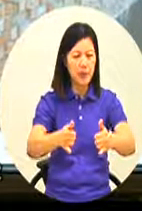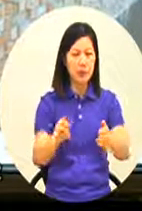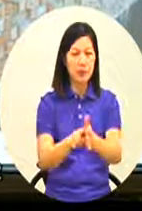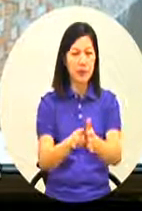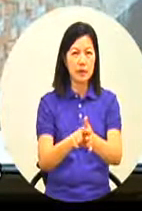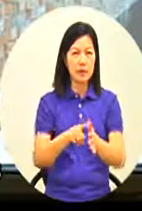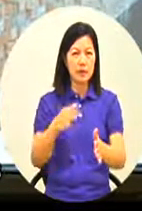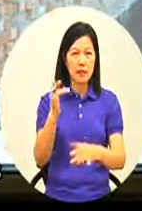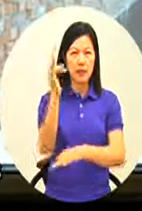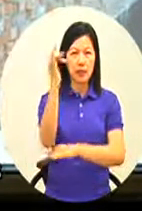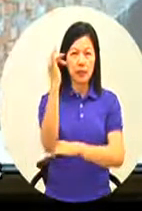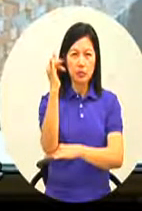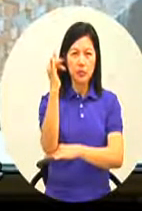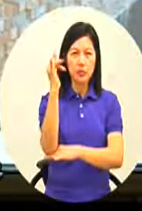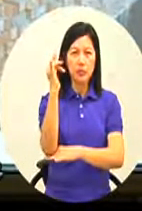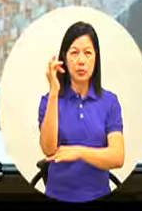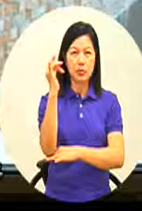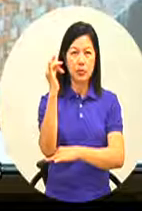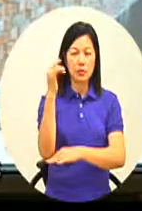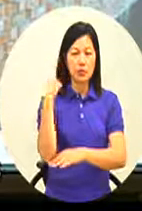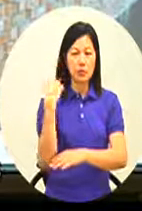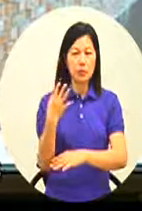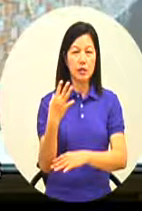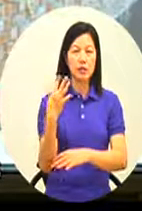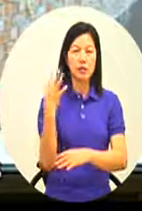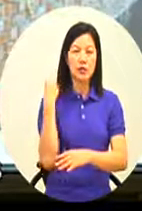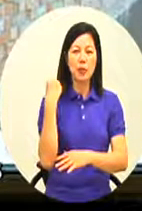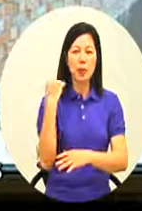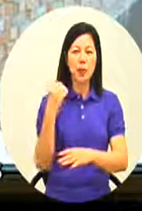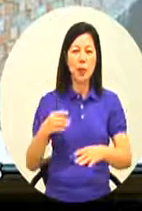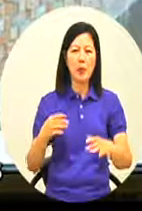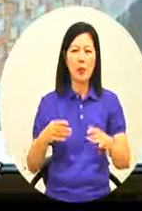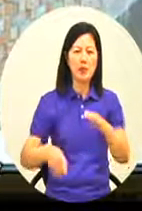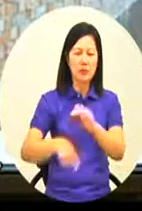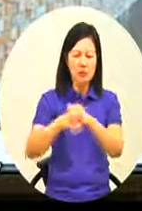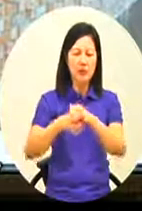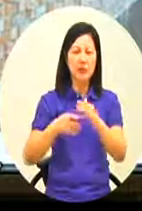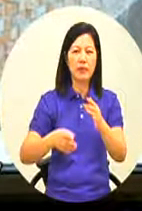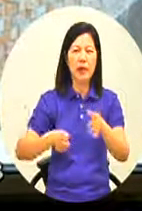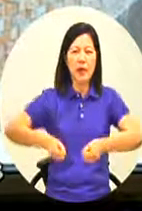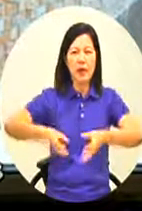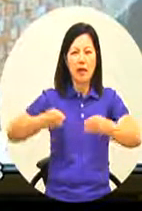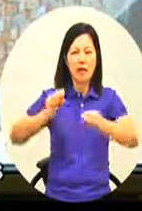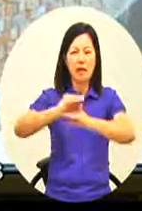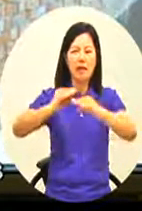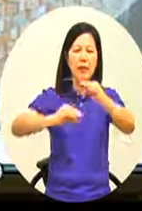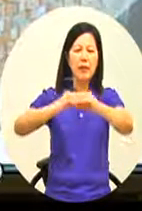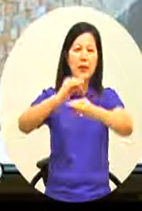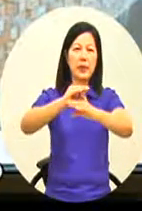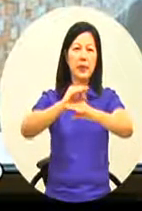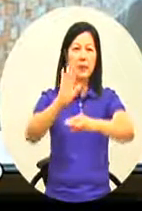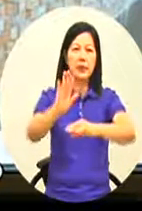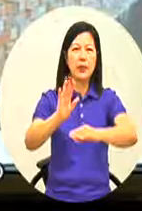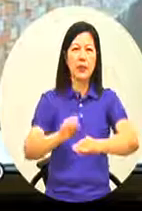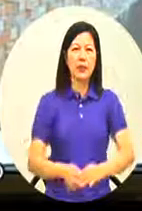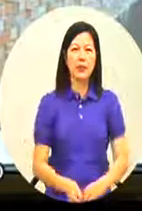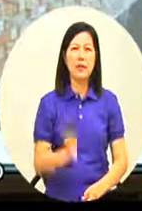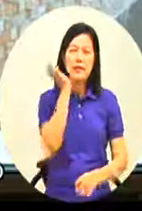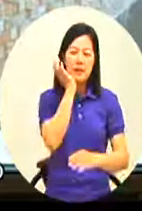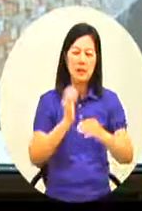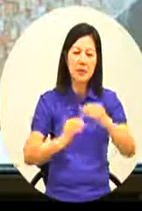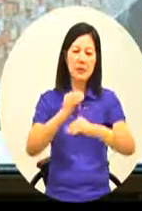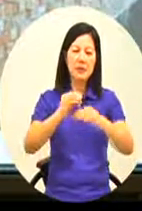永桥啊，你看新旧，你就知道新旧违建嘛。新旧违建还个嘎整啊起来，哦，这个不是你赵局长的任